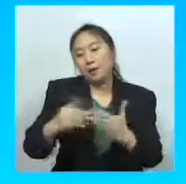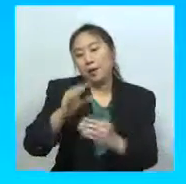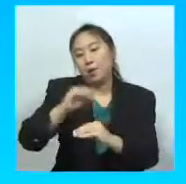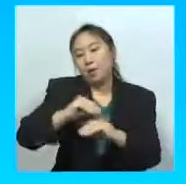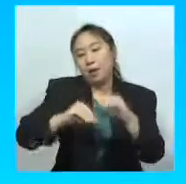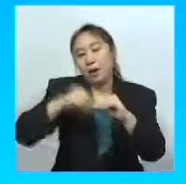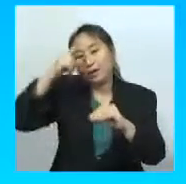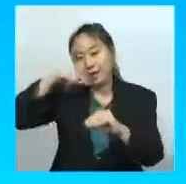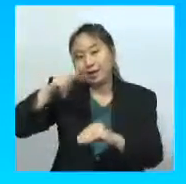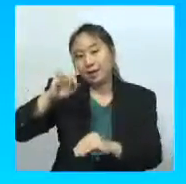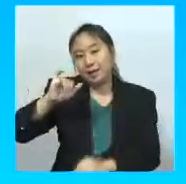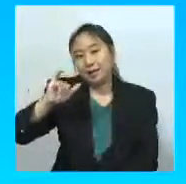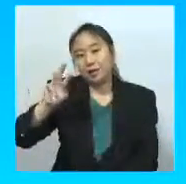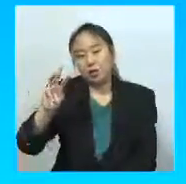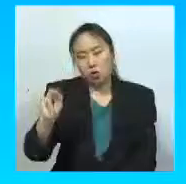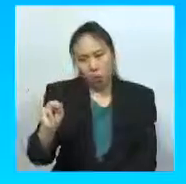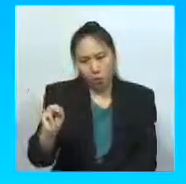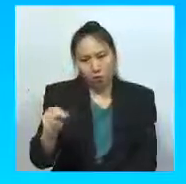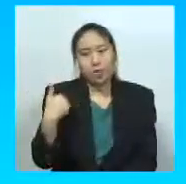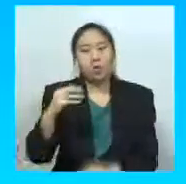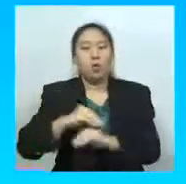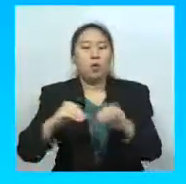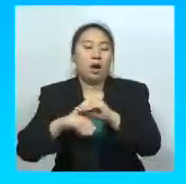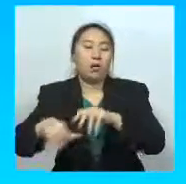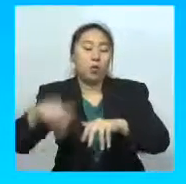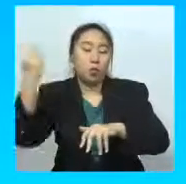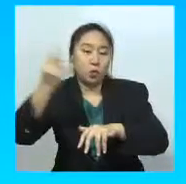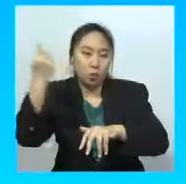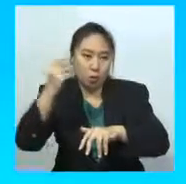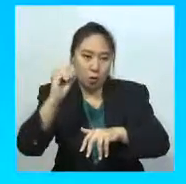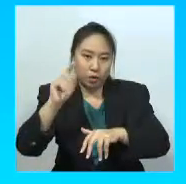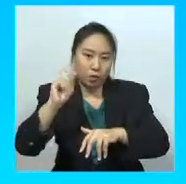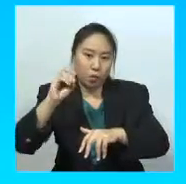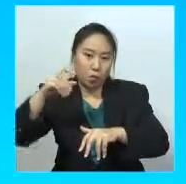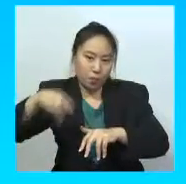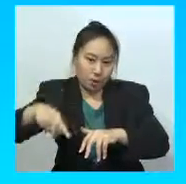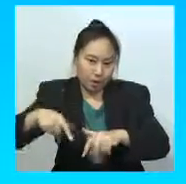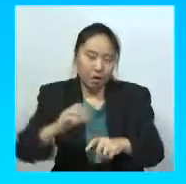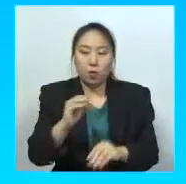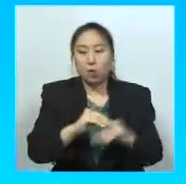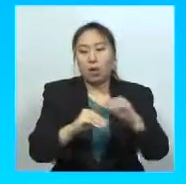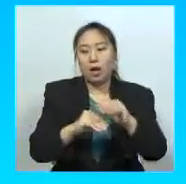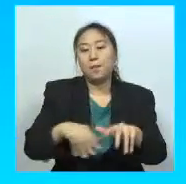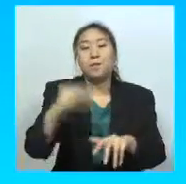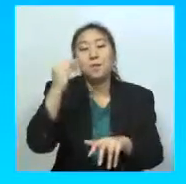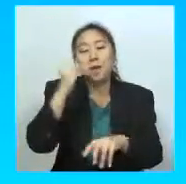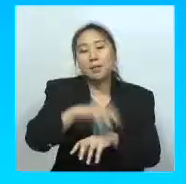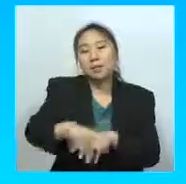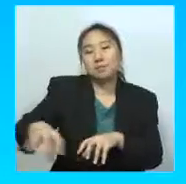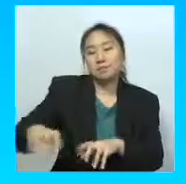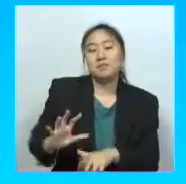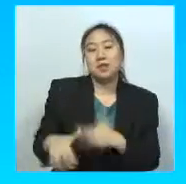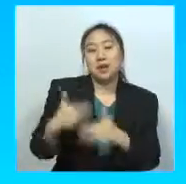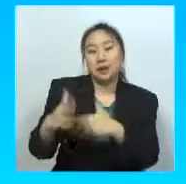โครงการไทยนิยมยั่งยืนโครงการชุมชนท่องเที่ยวโอท็อปนวัดวิถีและโครงการพัฒนาหมู่บ้านและชุมชนอย่